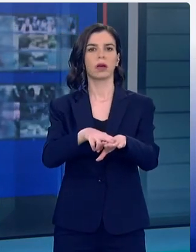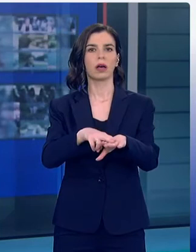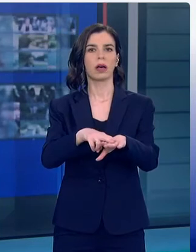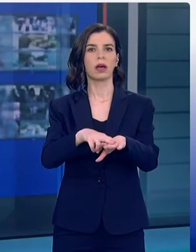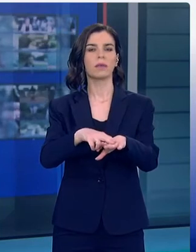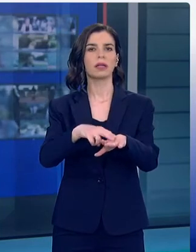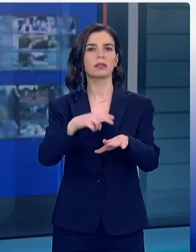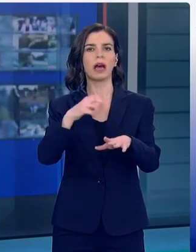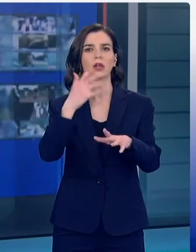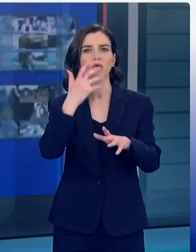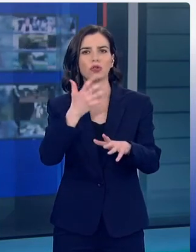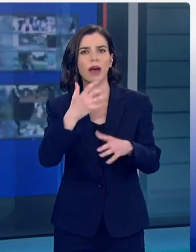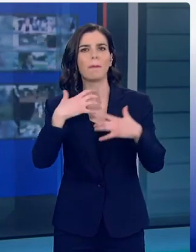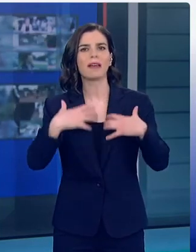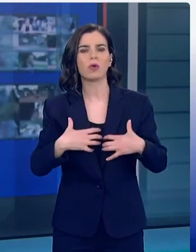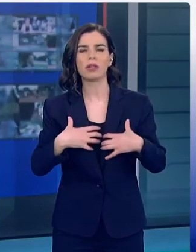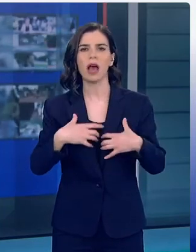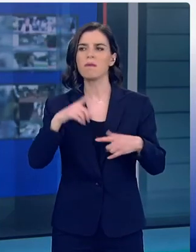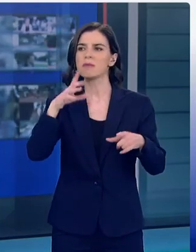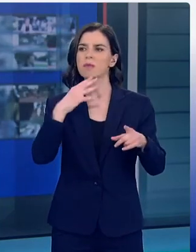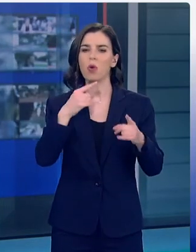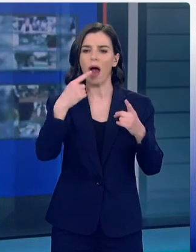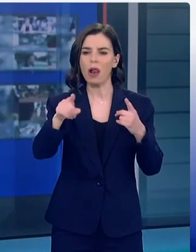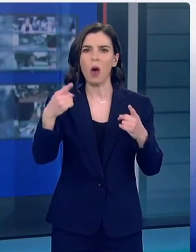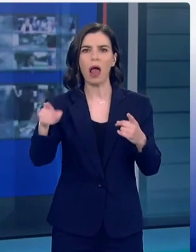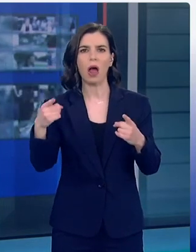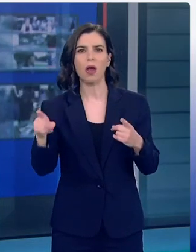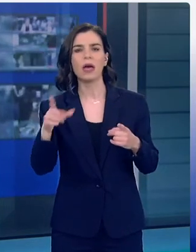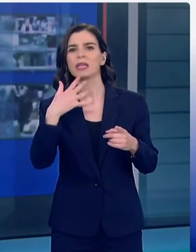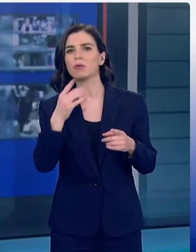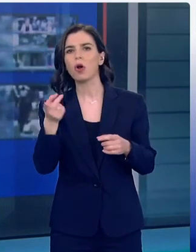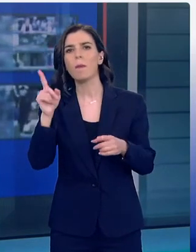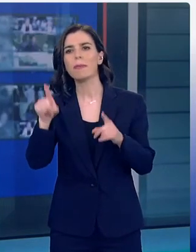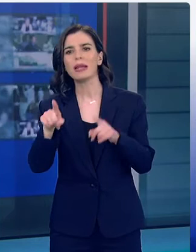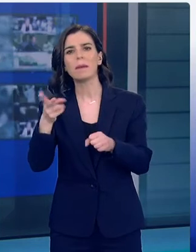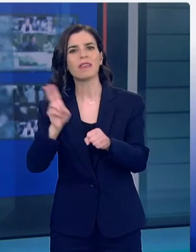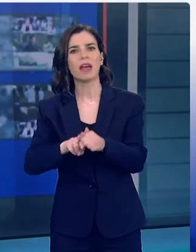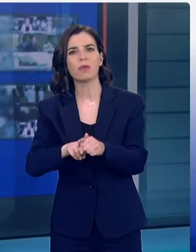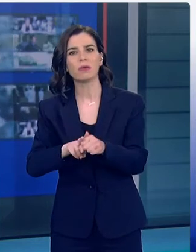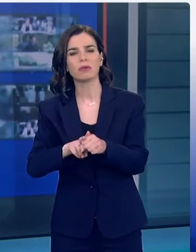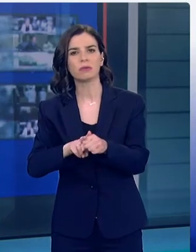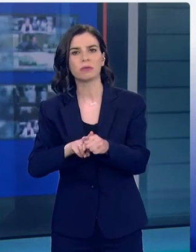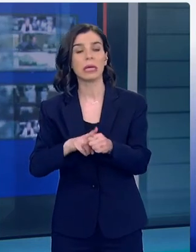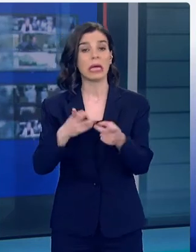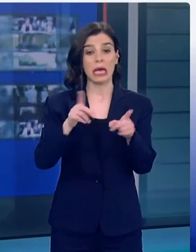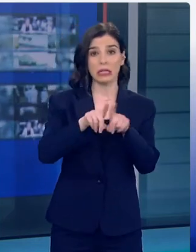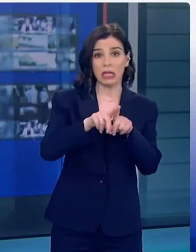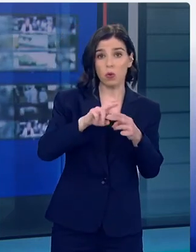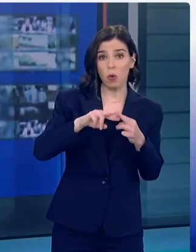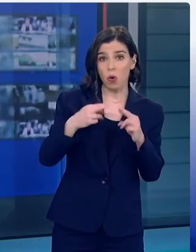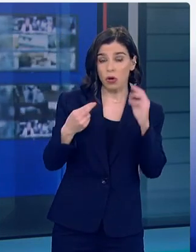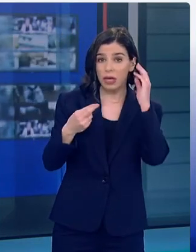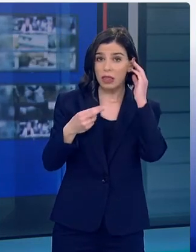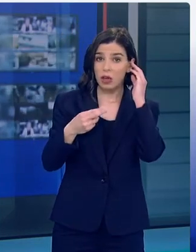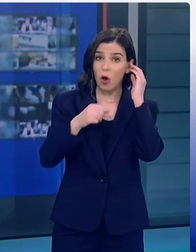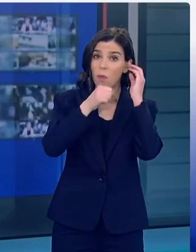καταράκτη φλεγμονής και τη σοβαρή πνευμονία. Και γιατί στο τέλος κάποιοι πεθαίνουν πιο πολύ, αν έχει να κάνει σχέση με τα γονίδια της